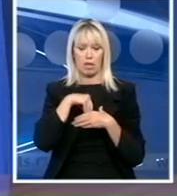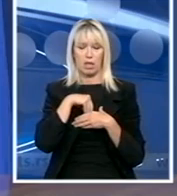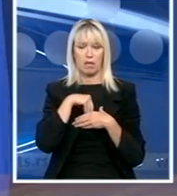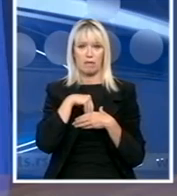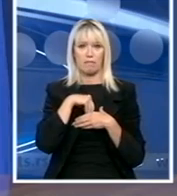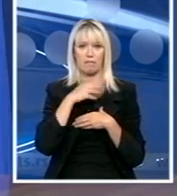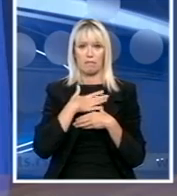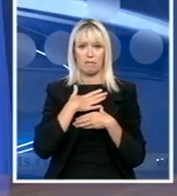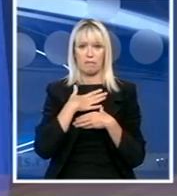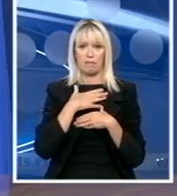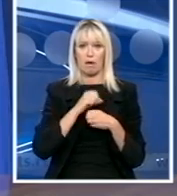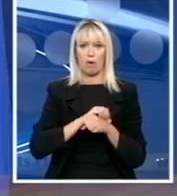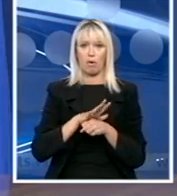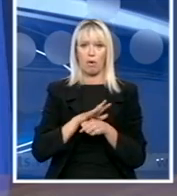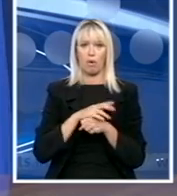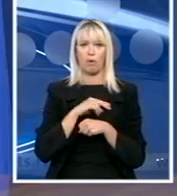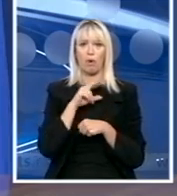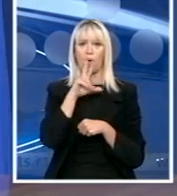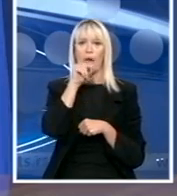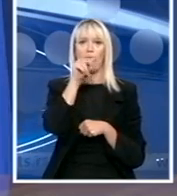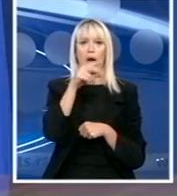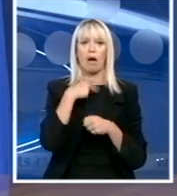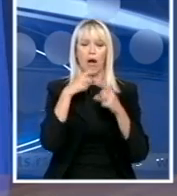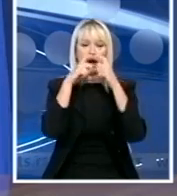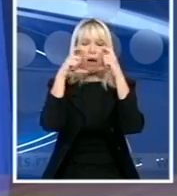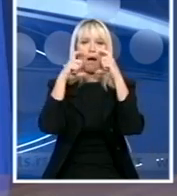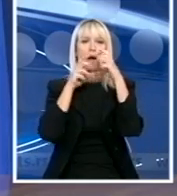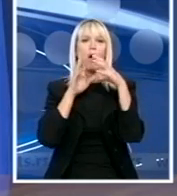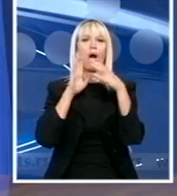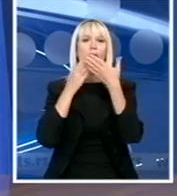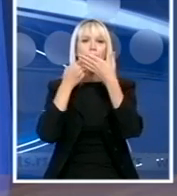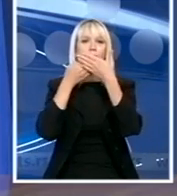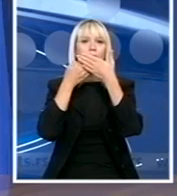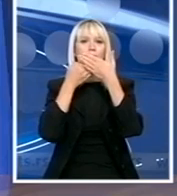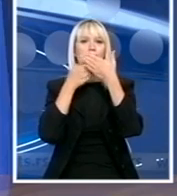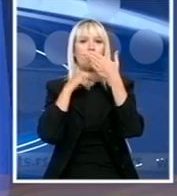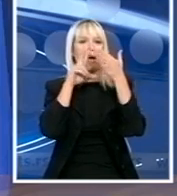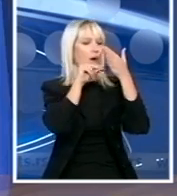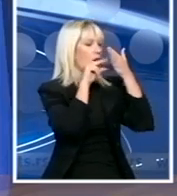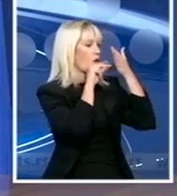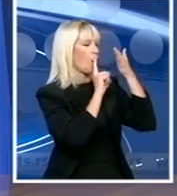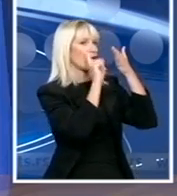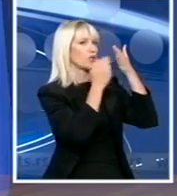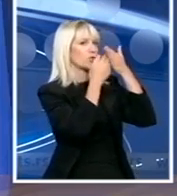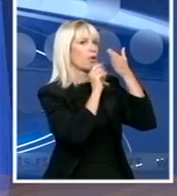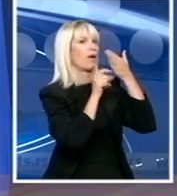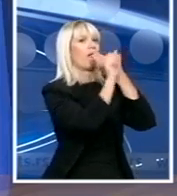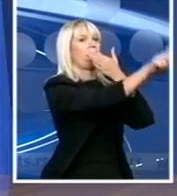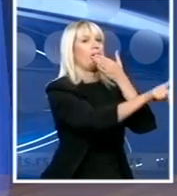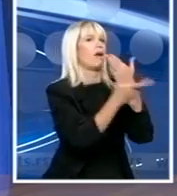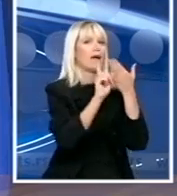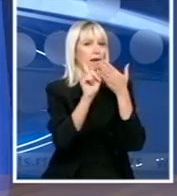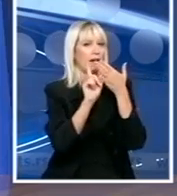govori, potpuno ga slobodno ispušta, nego se zadržava na toj maski, to je razlog zašto se maske